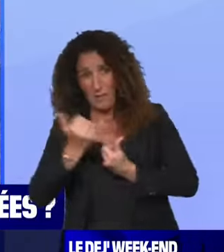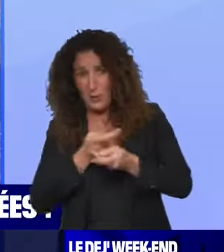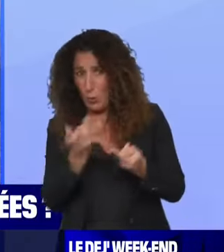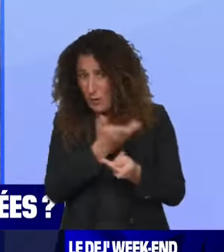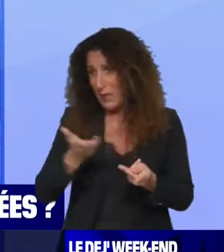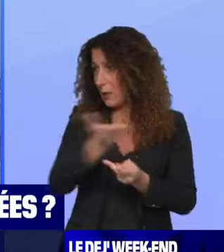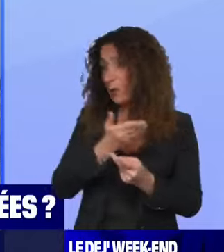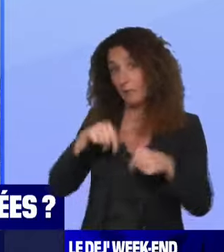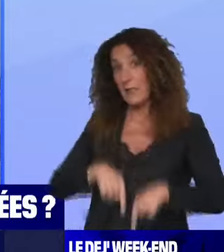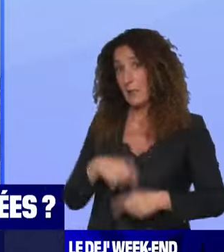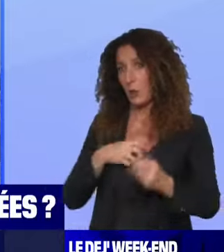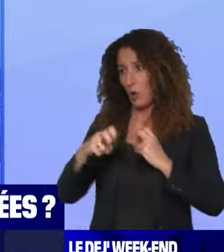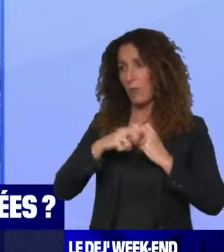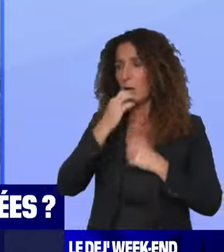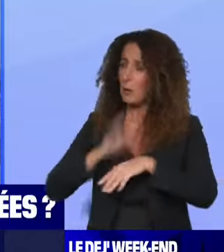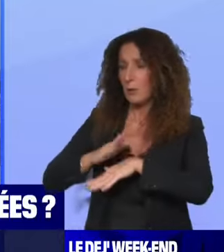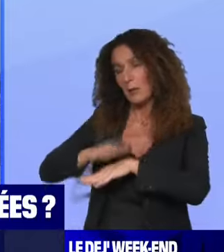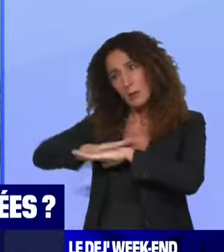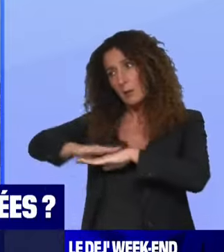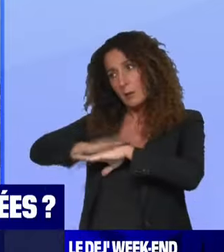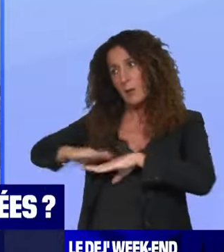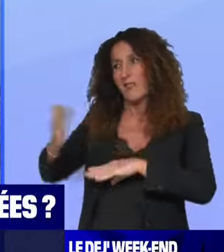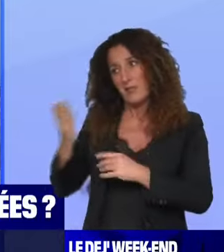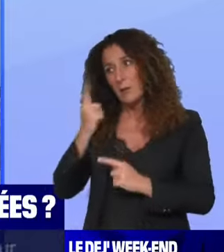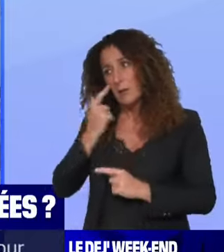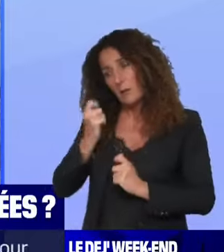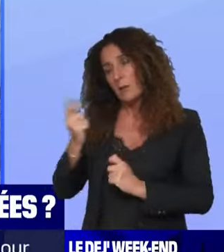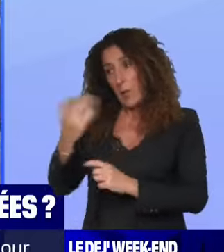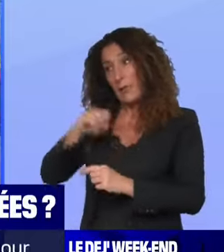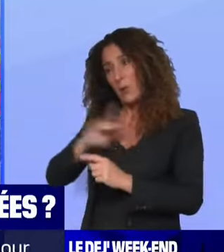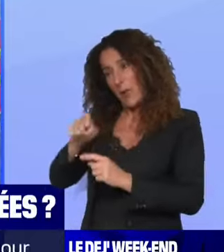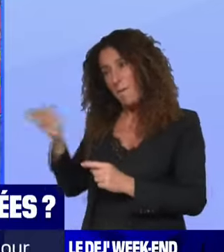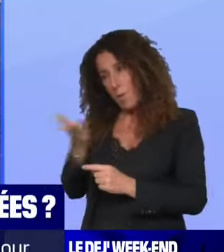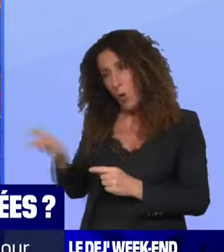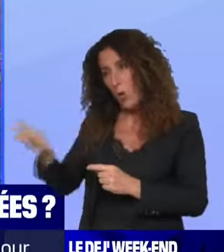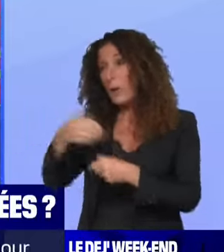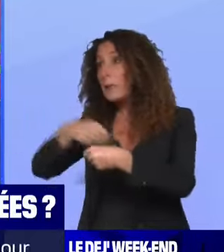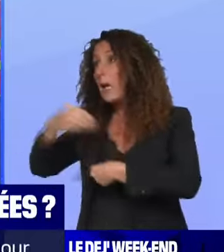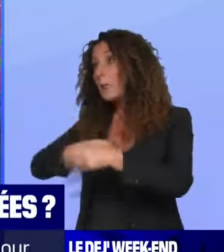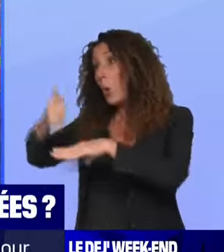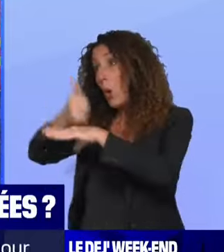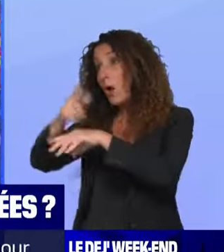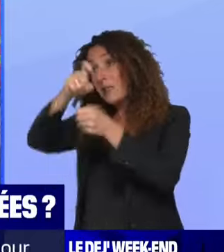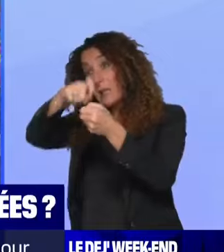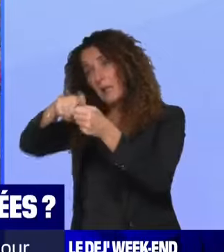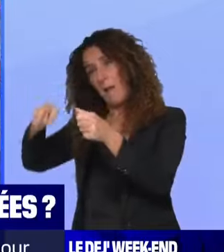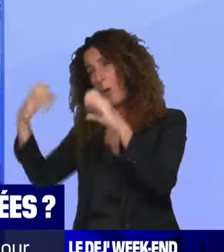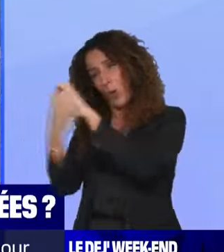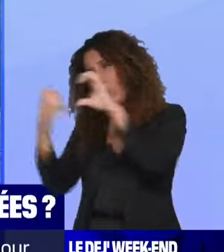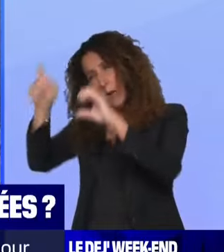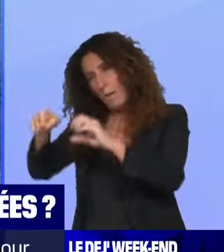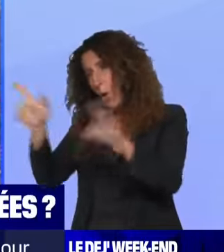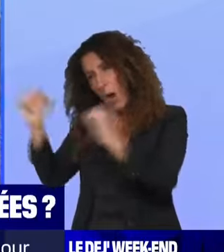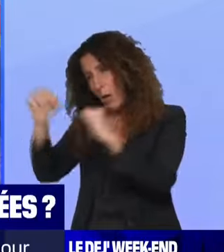rappelle le ministre des Transports. Le ministre sait pouvoir compter sur l'esprit de responsabilité de la direction et des syndicats pour s'entendre, c'est pouvoir compter, on peut traduire